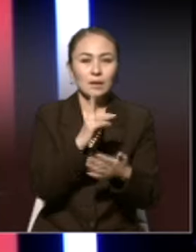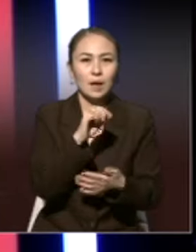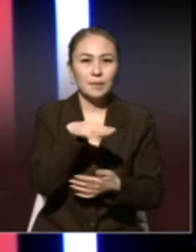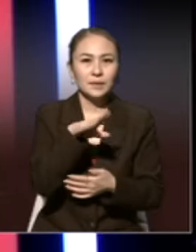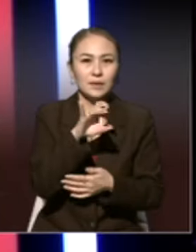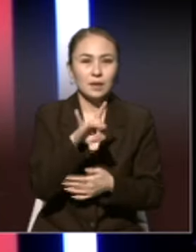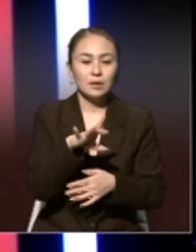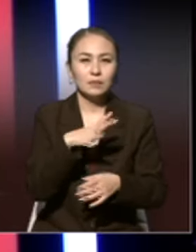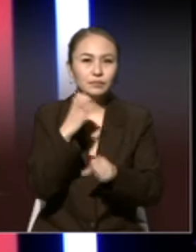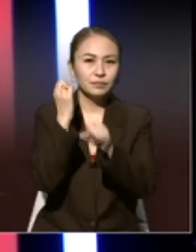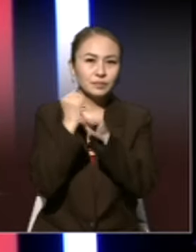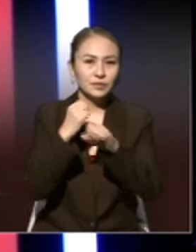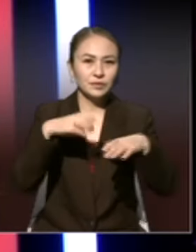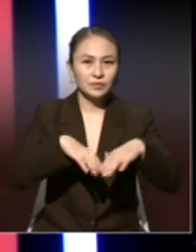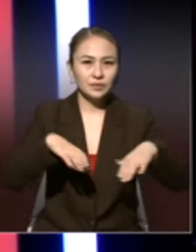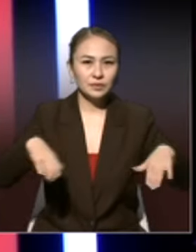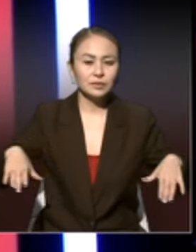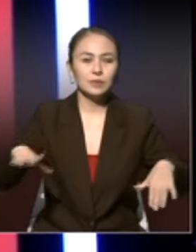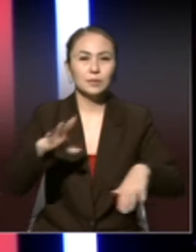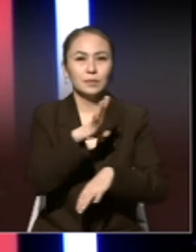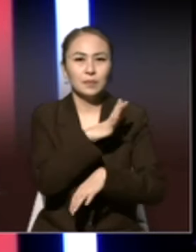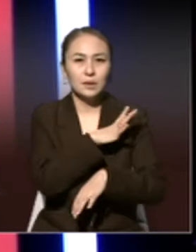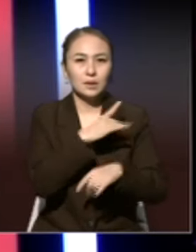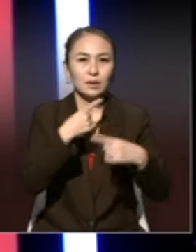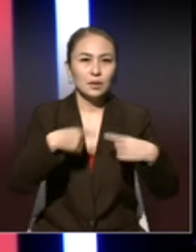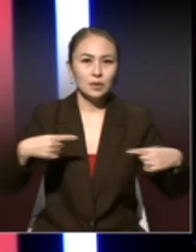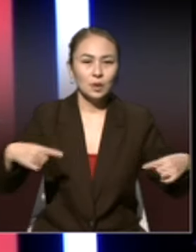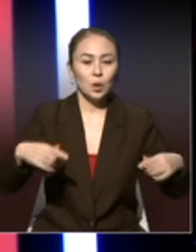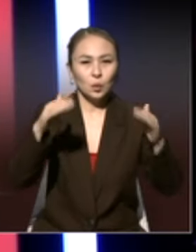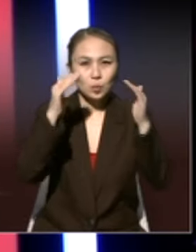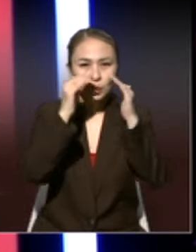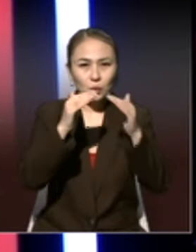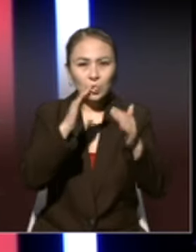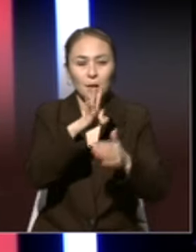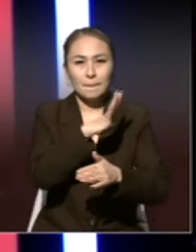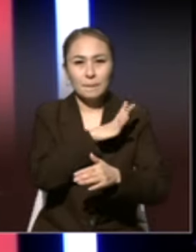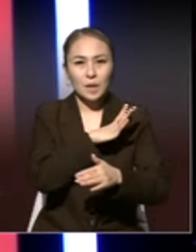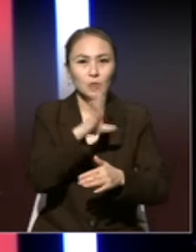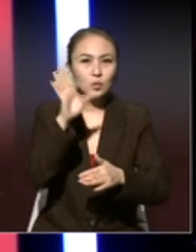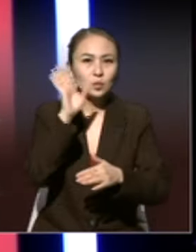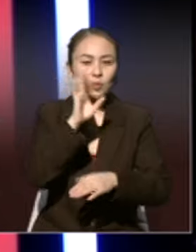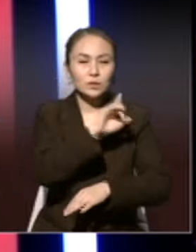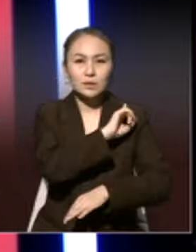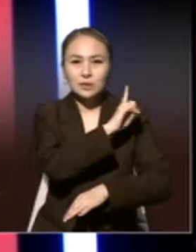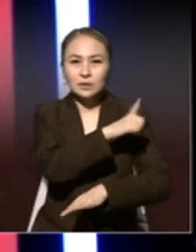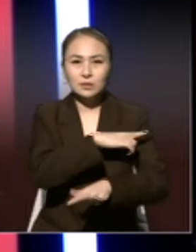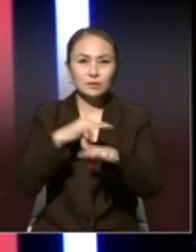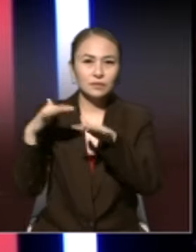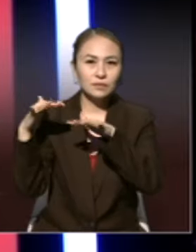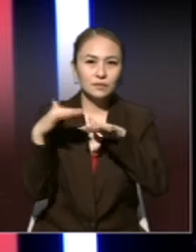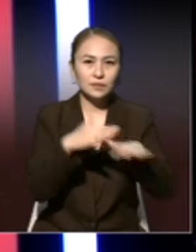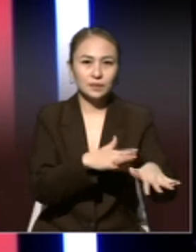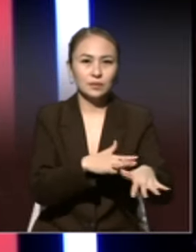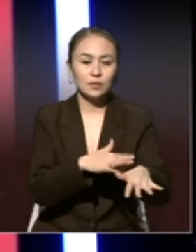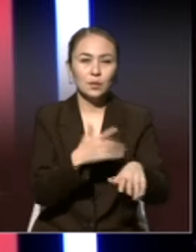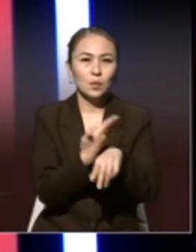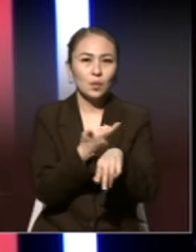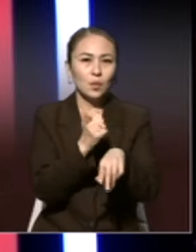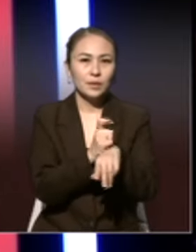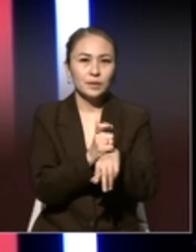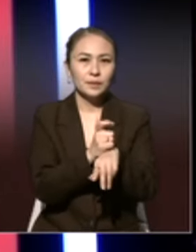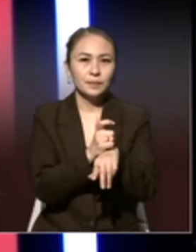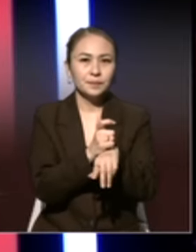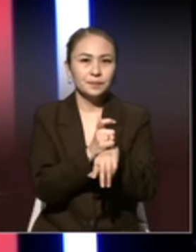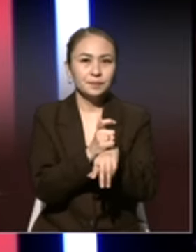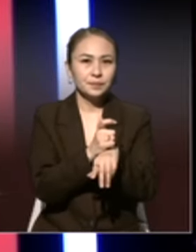болды. Қаптар да болды, басқа да туннельдер болды, бірақ су қарқыны өте қатты деп жатыр. Қатты келіп жатыр